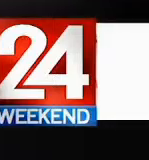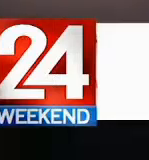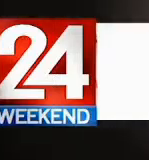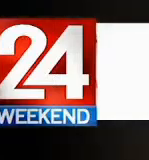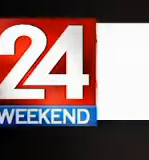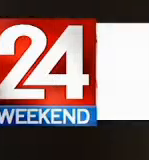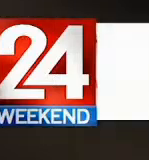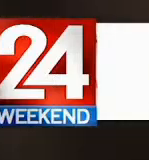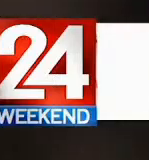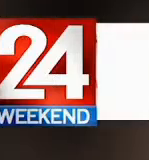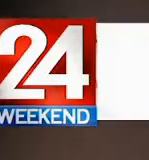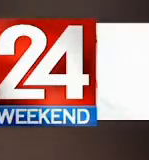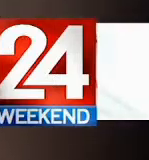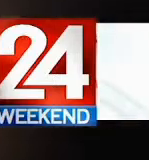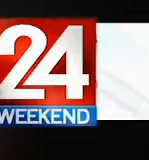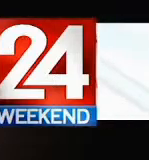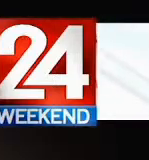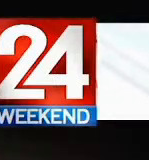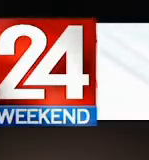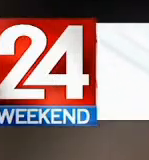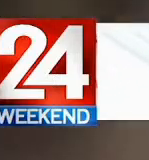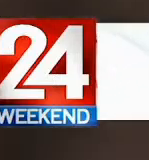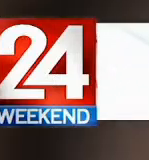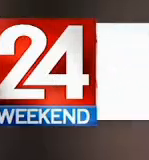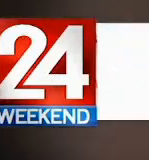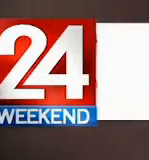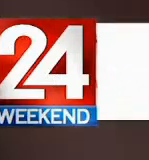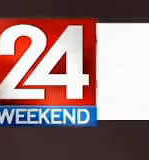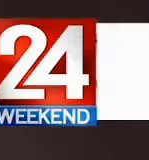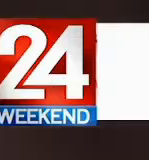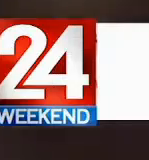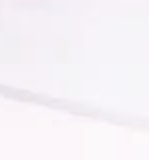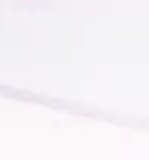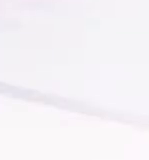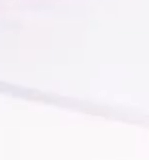Ilang BTS members vibing sa concert ni Harry Styles.